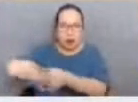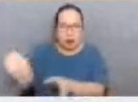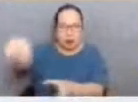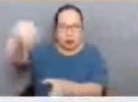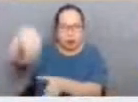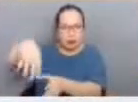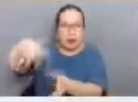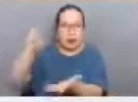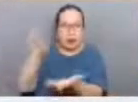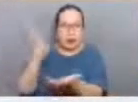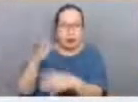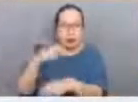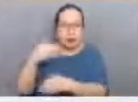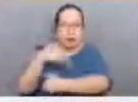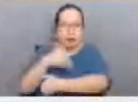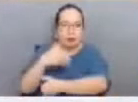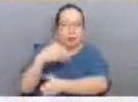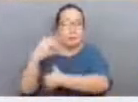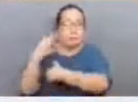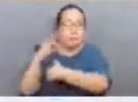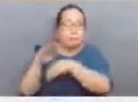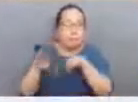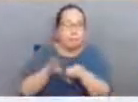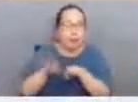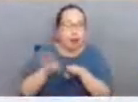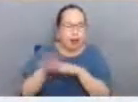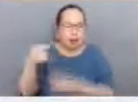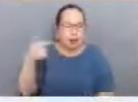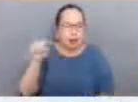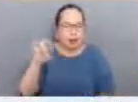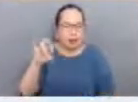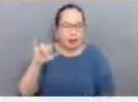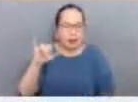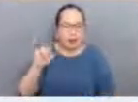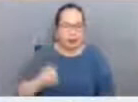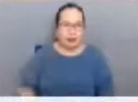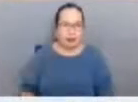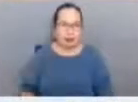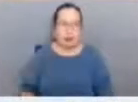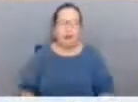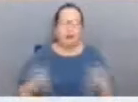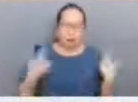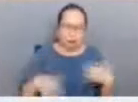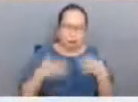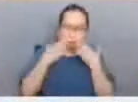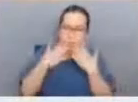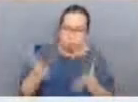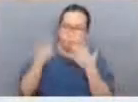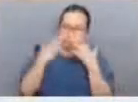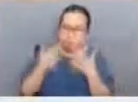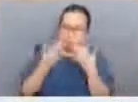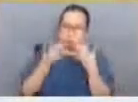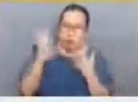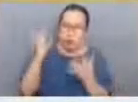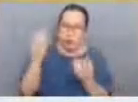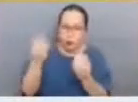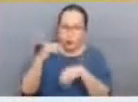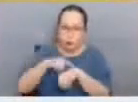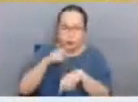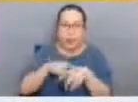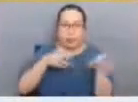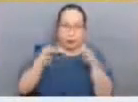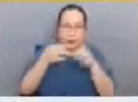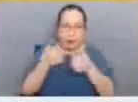magandang mga balita para sa ating mga kababayan. Give my regards to your friend, that's si Secretary Martin. Opo. Thank you. Opo, thank salamat you. Po. Magandang paga